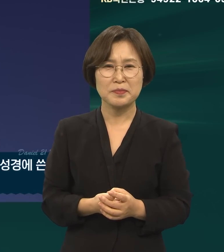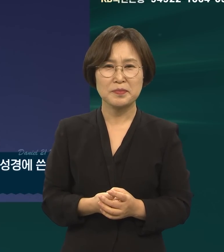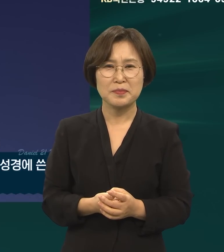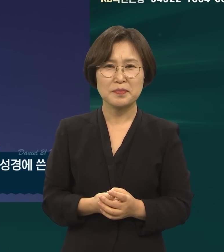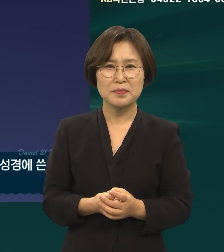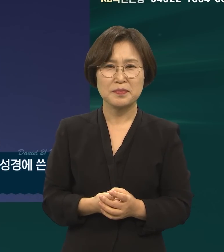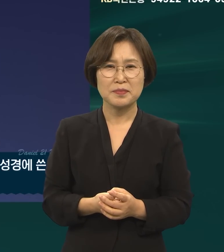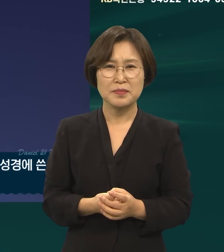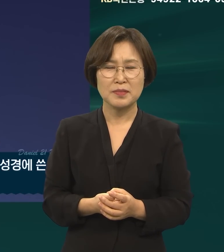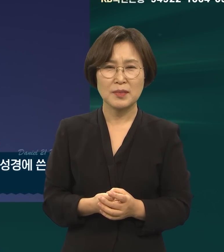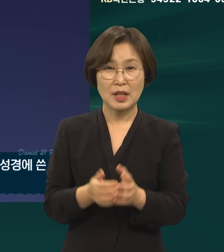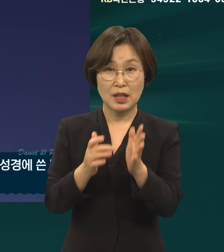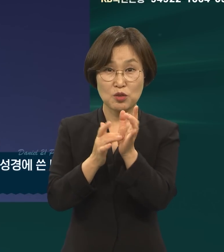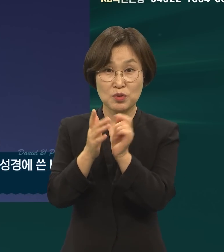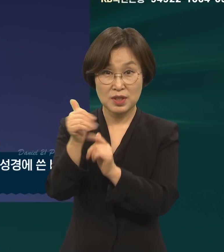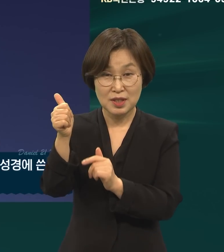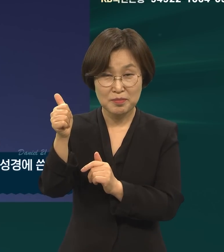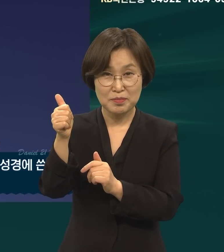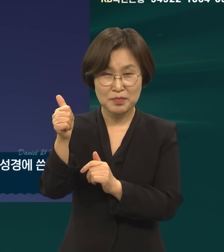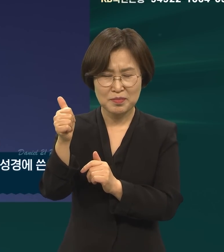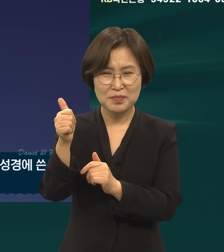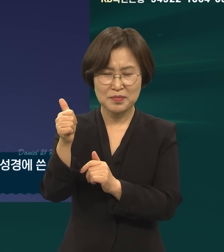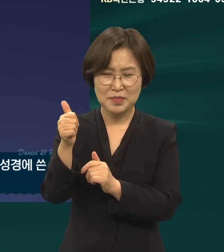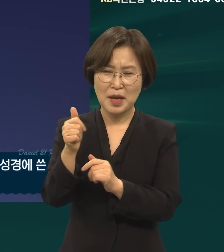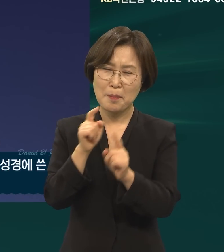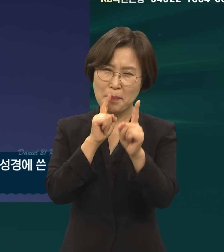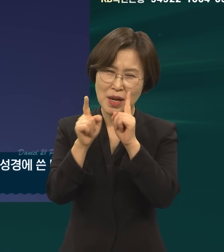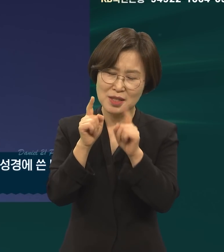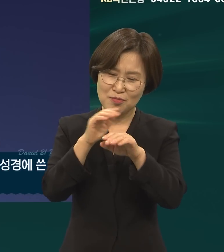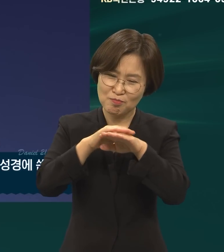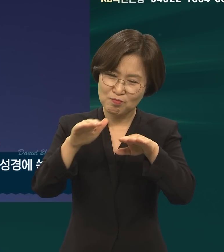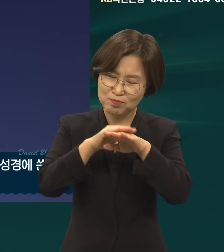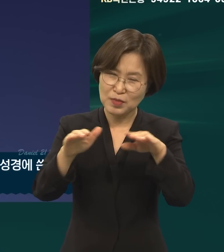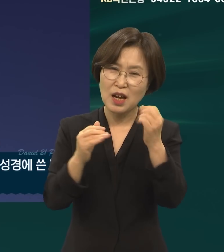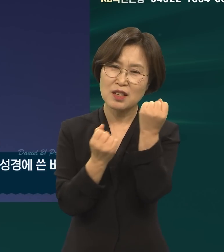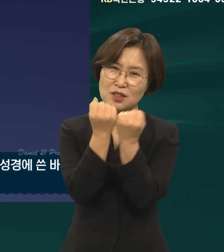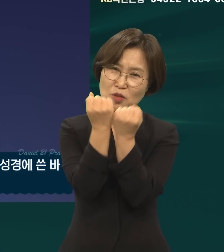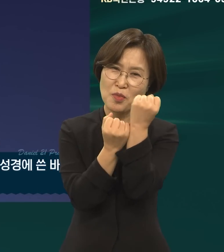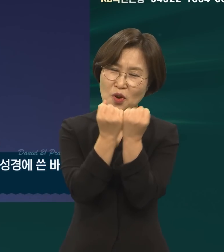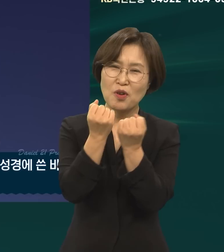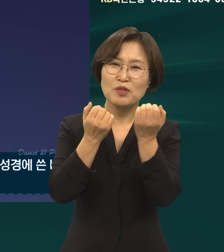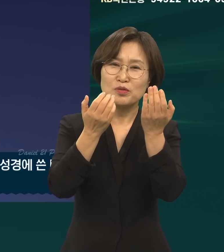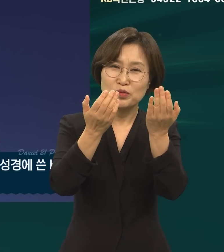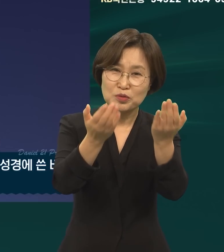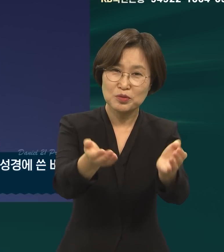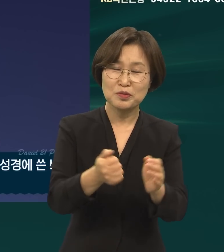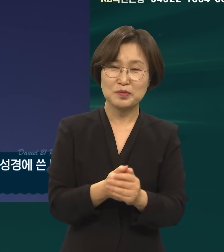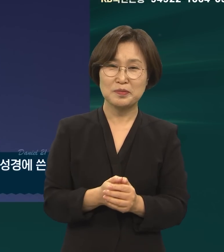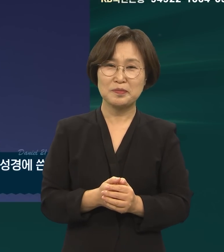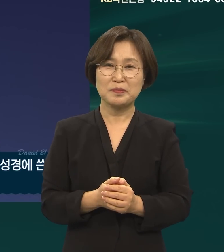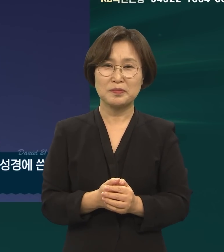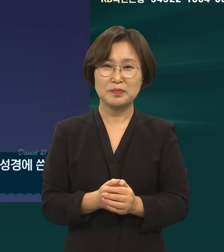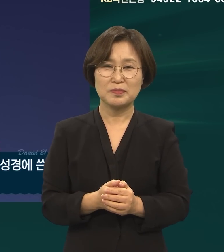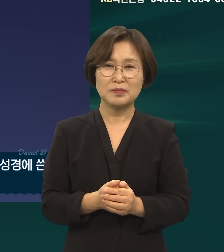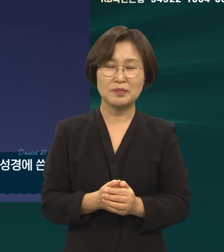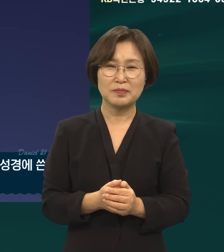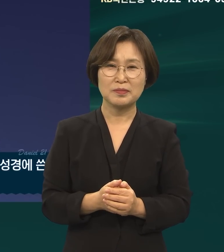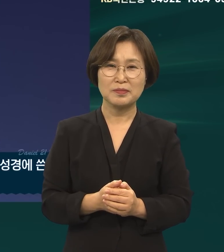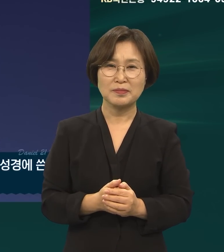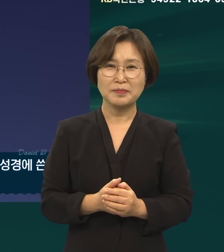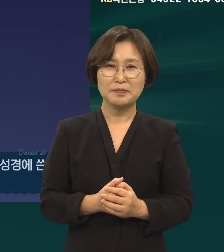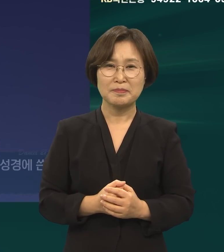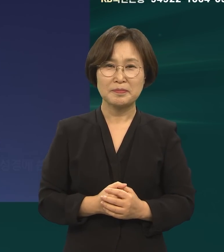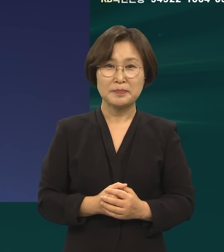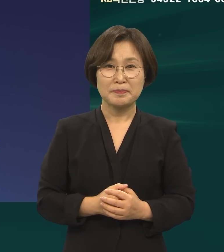예수님은 이들에게 말씀을 풀어 설명해 주시기 시작했습니다. 근데 놀라운 일이 28절부터 이제 벌어지기 시작합니다. 한번